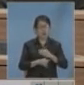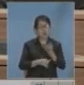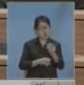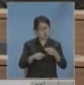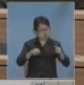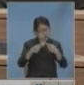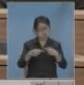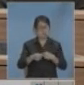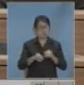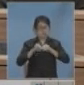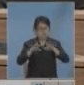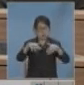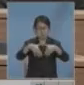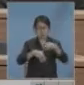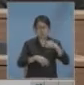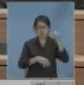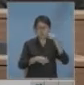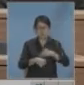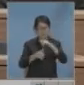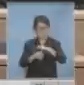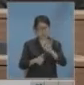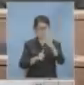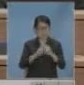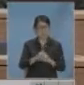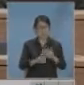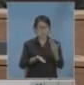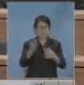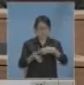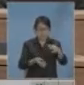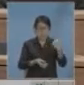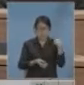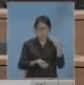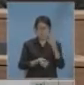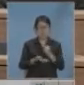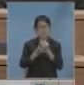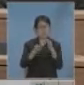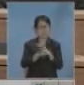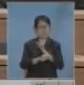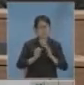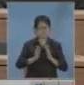งนี้นะครับต่อพี่น้องประชาชนว่าท่านจะไม่เลือกปฏิบัติไม่ว่าเขาจะเลือกท่านหรือไม่เลือกท่านก็ตามครับขอบพระคุณ